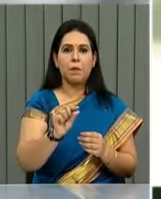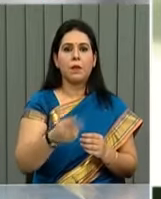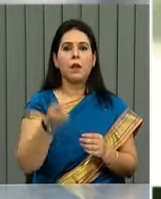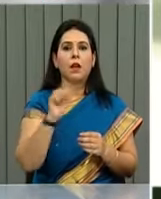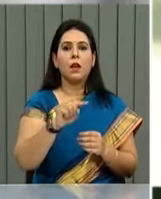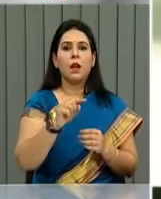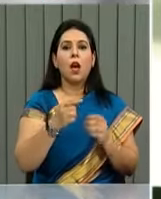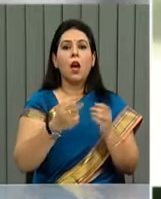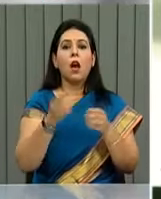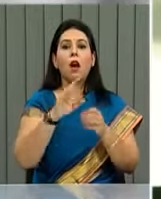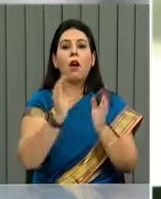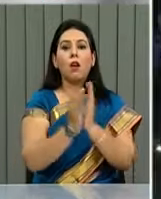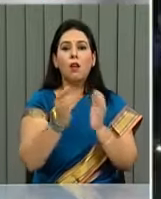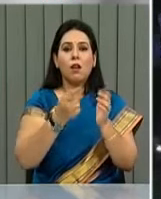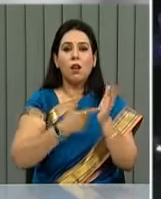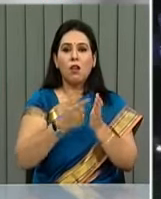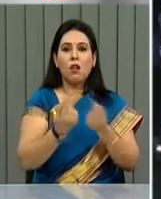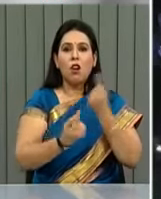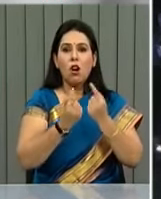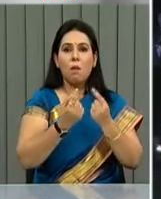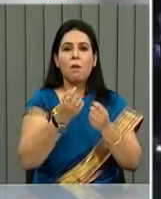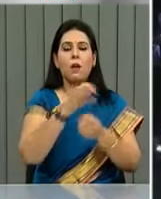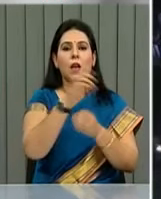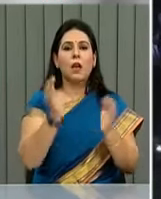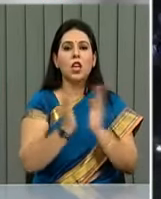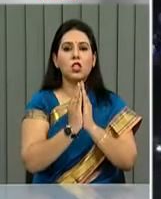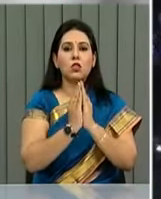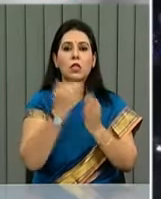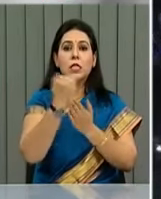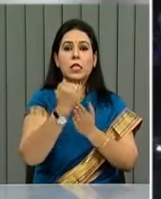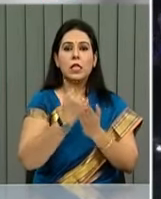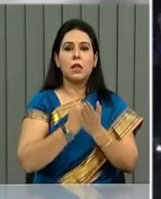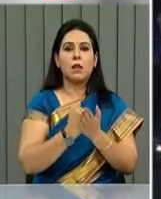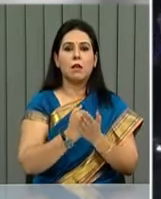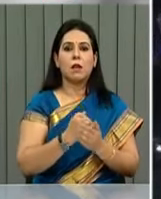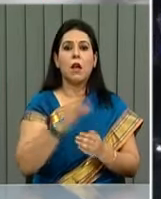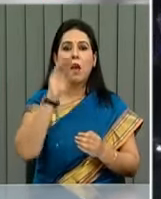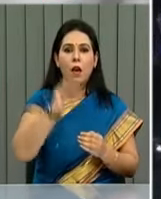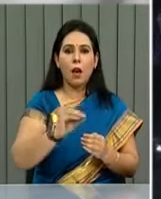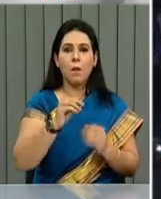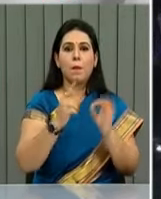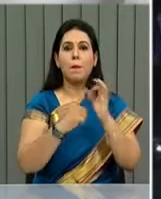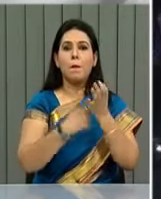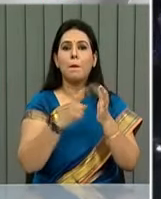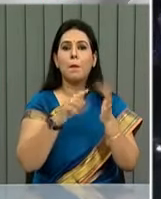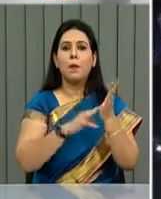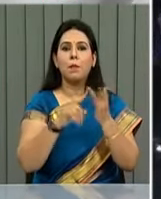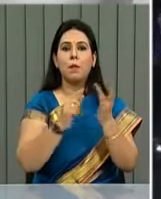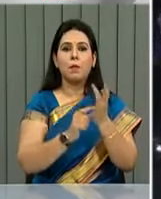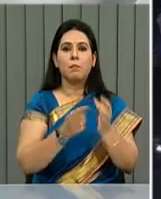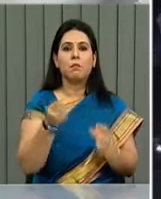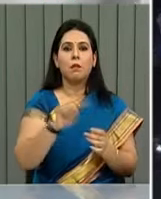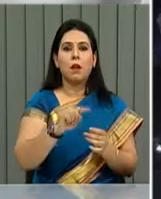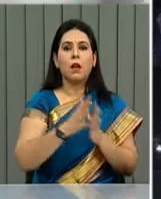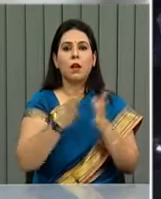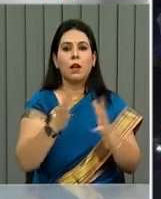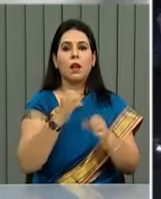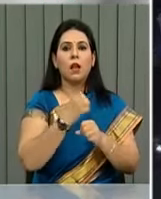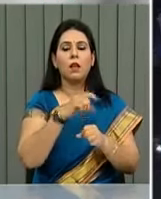जो क्रॉप इंश्योरेंस स्कीम हम लोग लाए हैं कि कम प्रीमियम देके, बाकी प्रीमियम सरकार देकर मदद